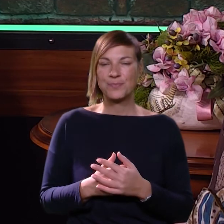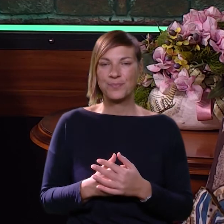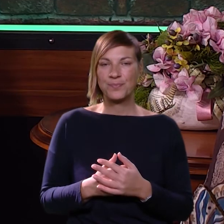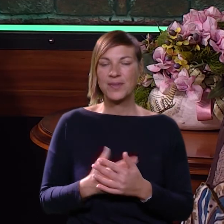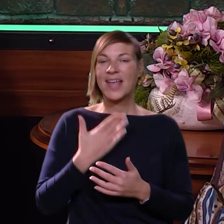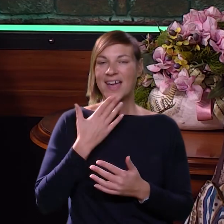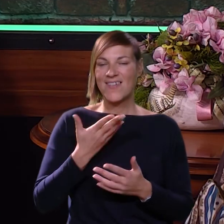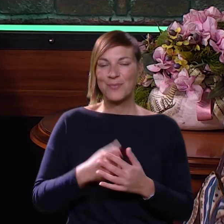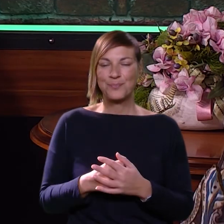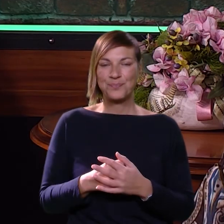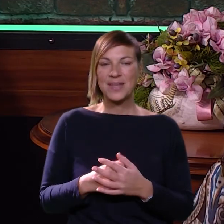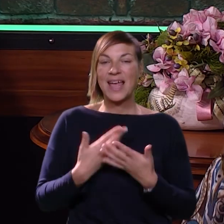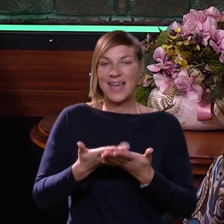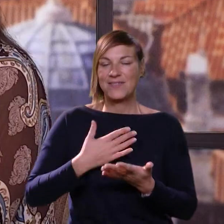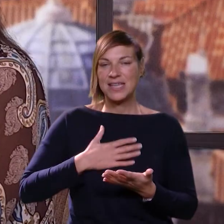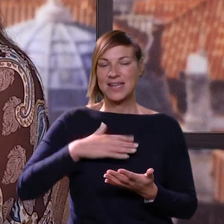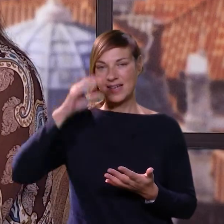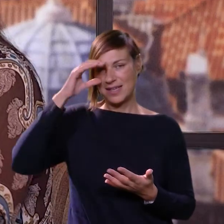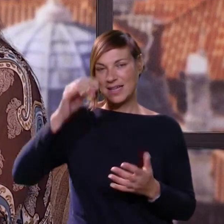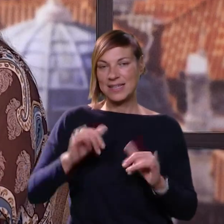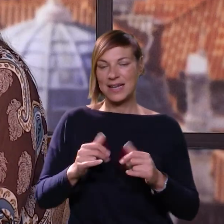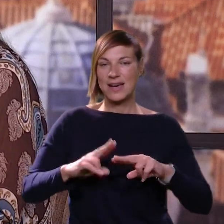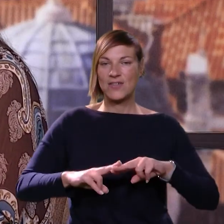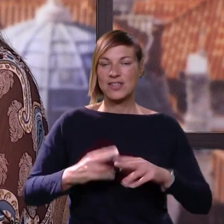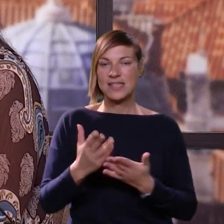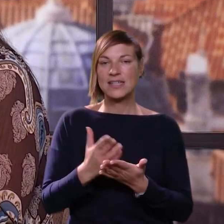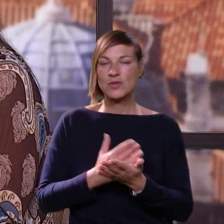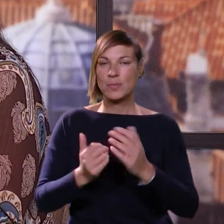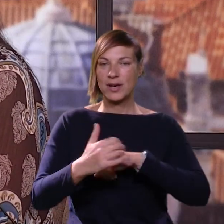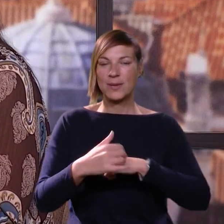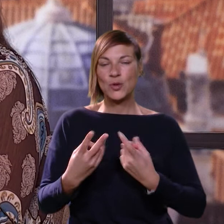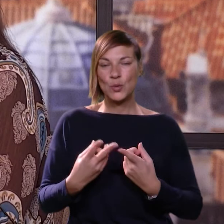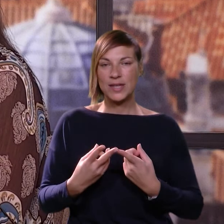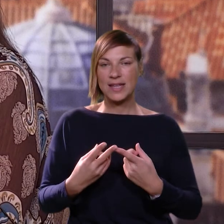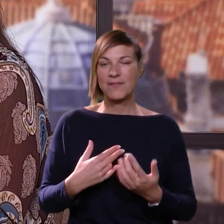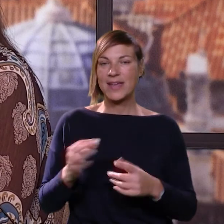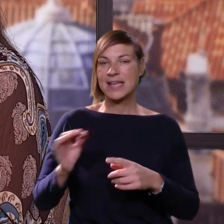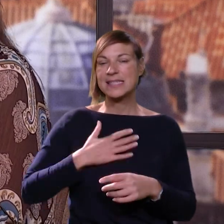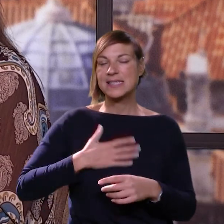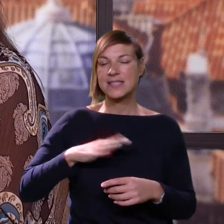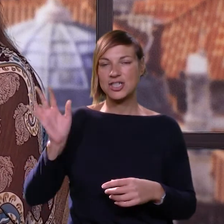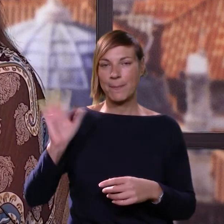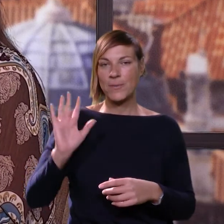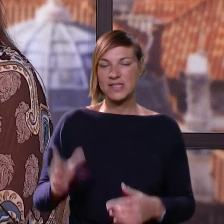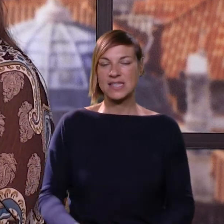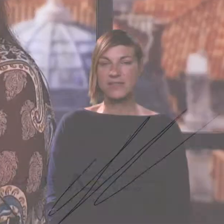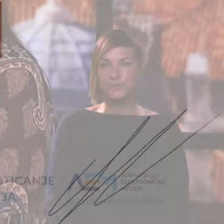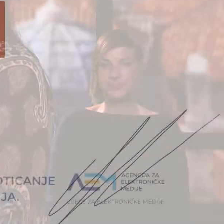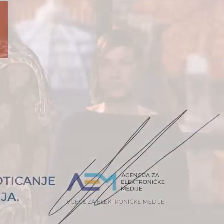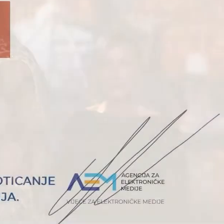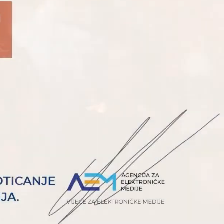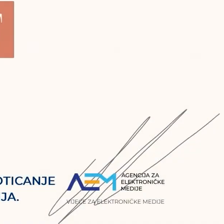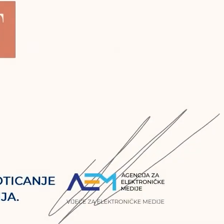prođe. Hvala. A vi, dragi gledatelji, naravno ostanite uz program Dubrovačke televizije. Srdačan pozdrav!